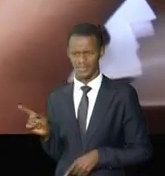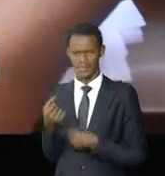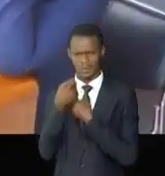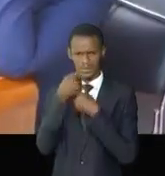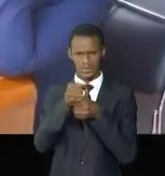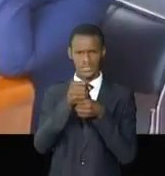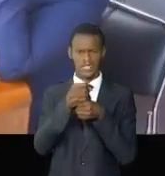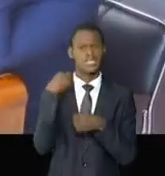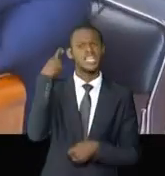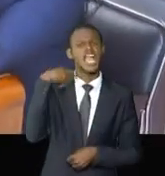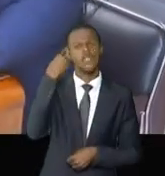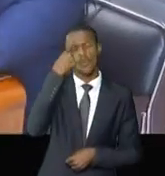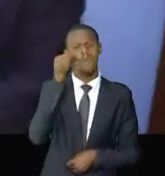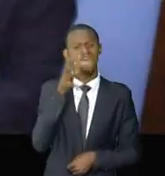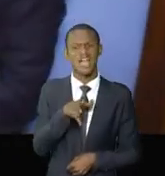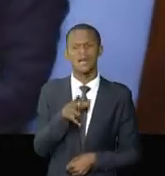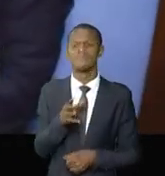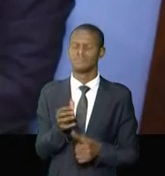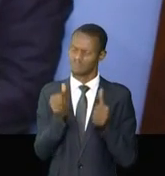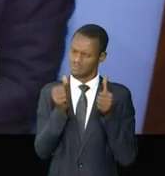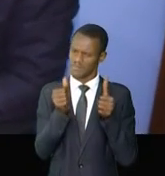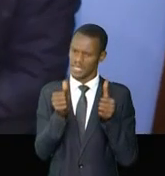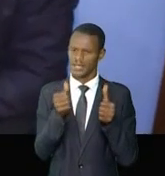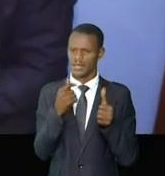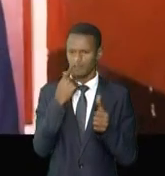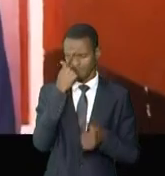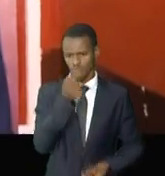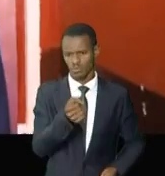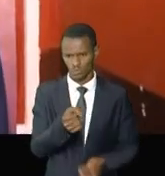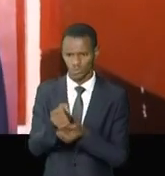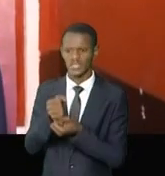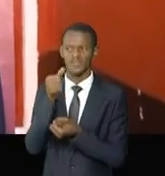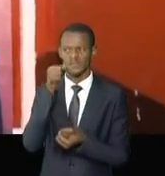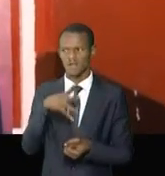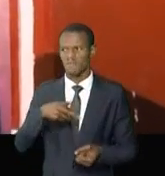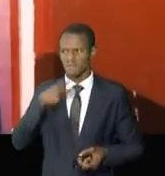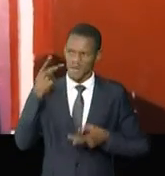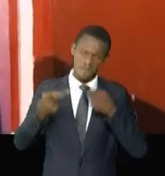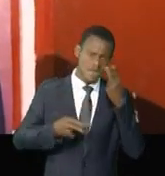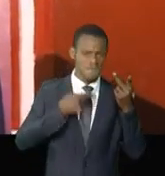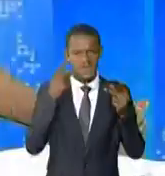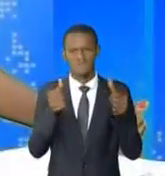du genre, je crois que c'est une motivation suffisante pour venir la visiter et surtout l'encourager.